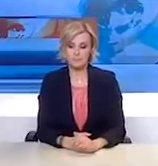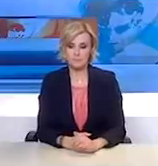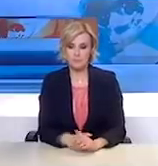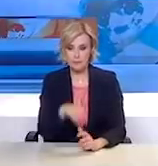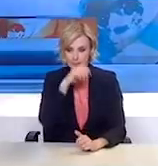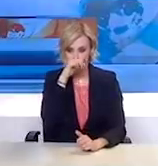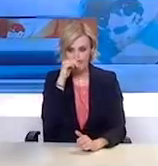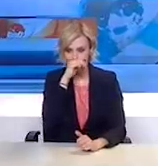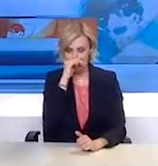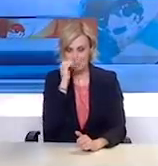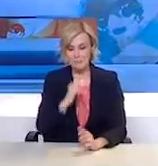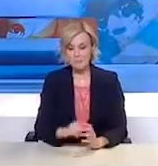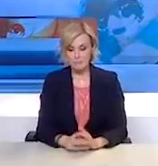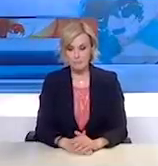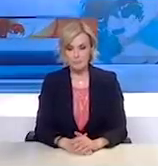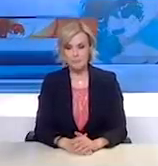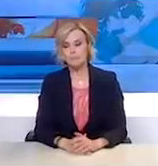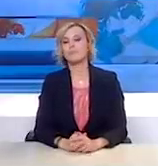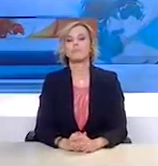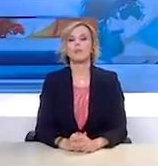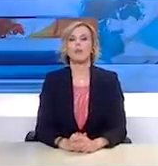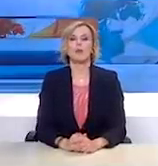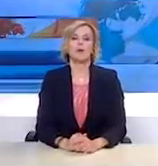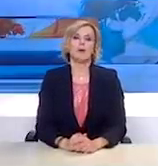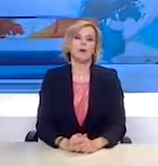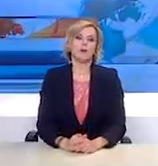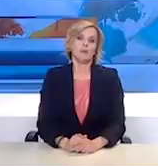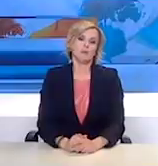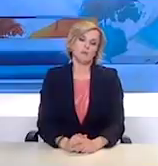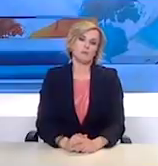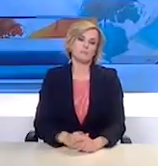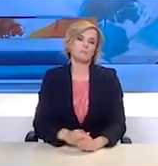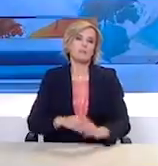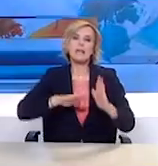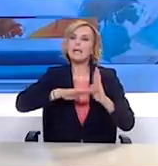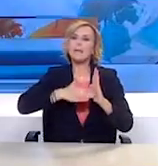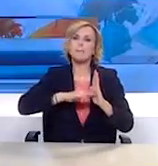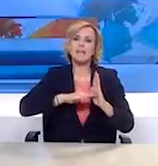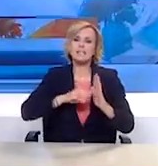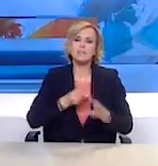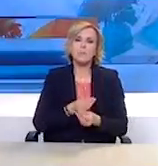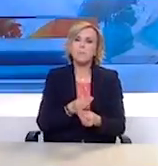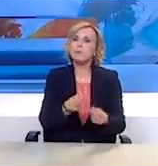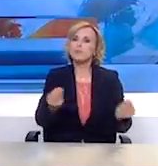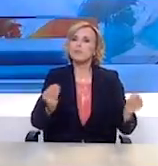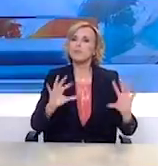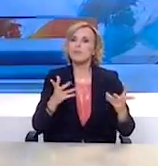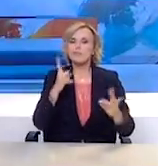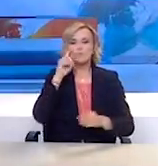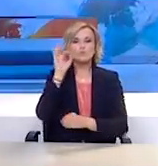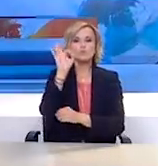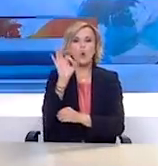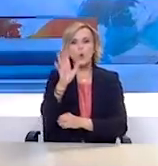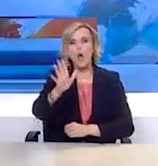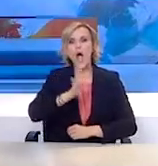Οι υπηρεσίες που παρέχει ένα σύστημα υγείας έχουν επίκεντρο τον άνθρωπο. Αυτόν τον σκοπό